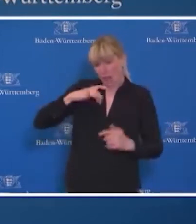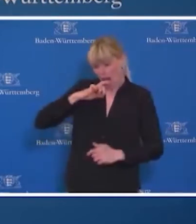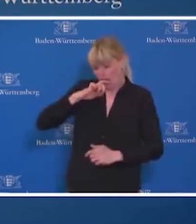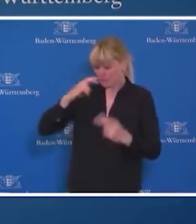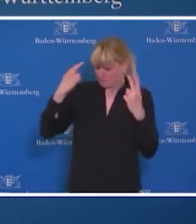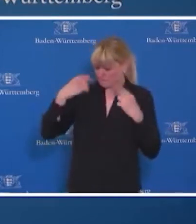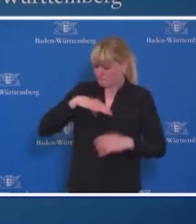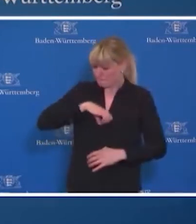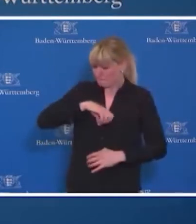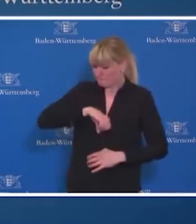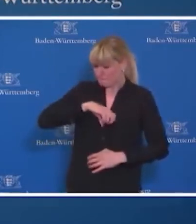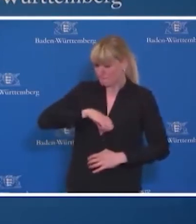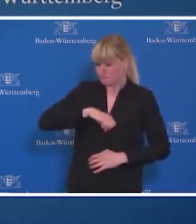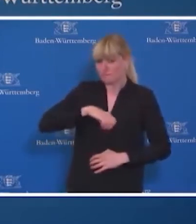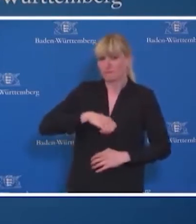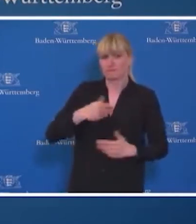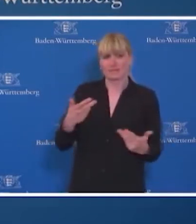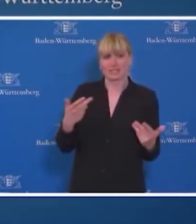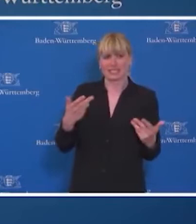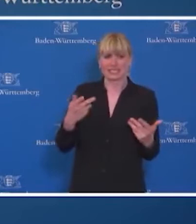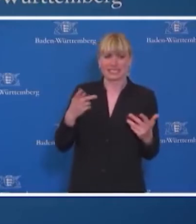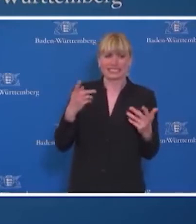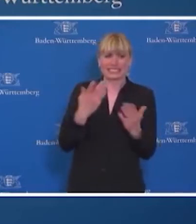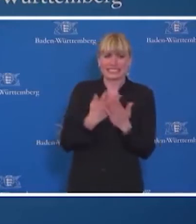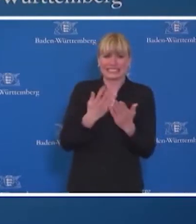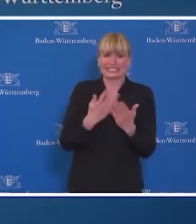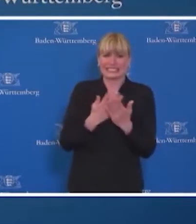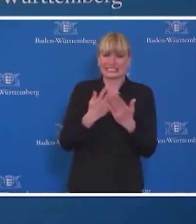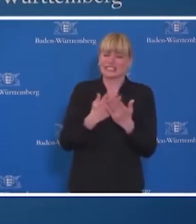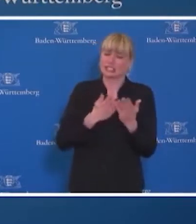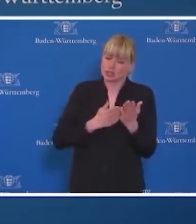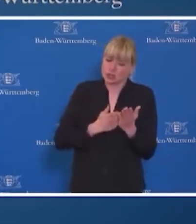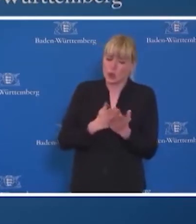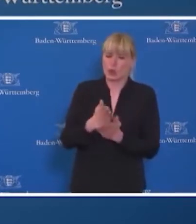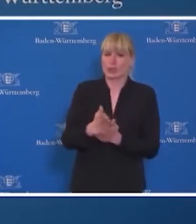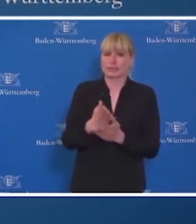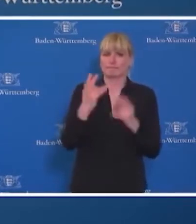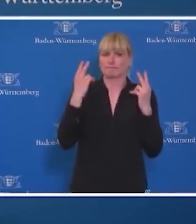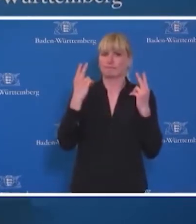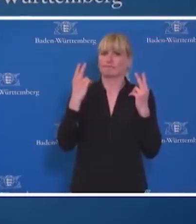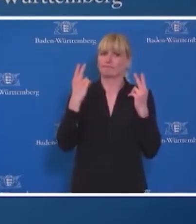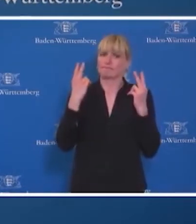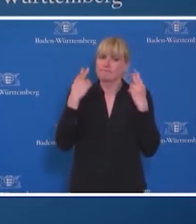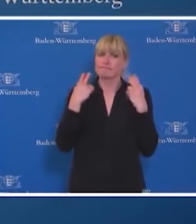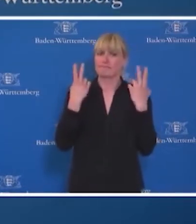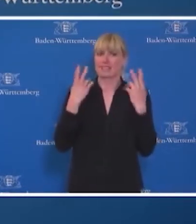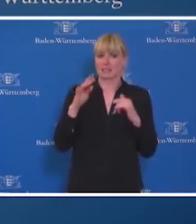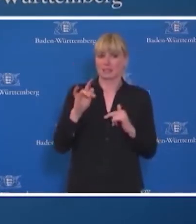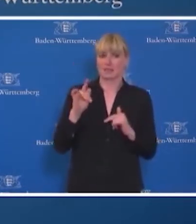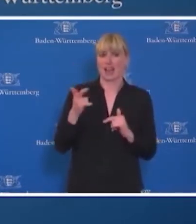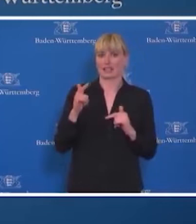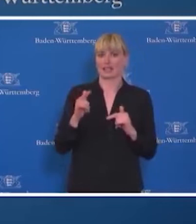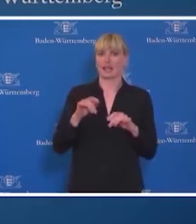mühsam aufgebaut haben. Dann droht eben eine zweite Infektionswelle mit dann schlimmen Folgen für